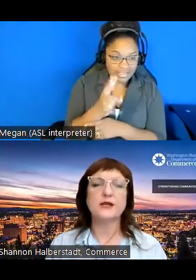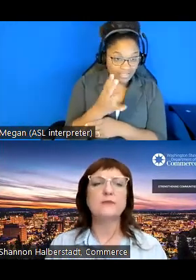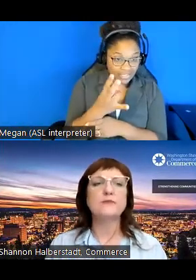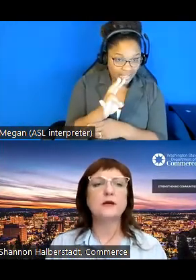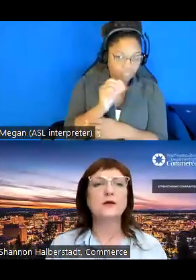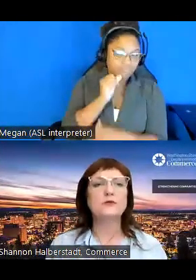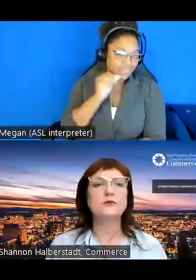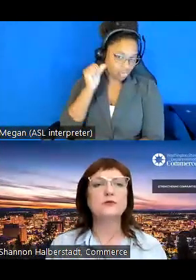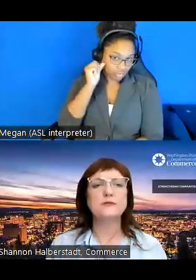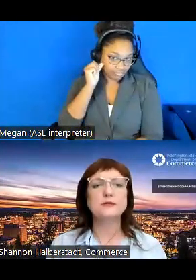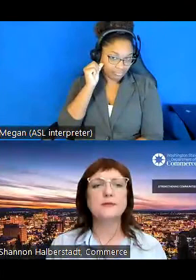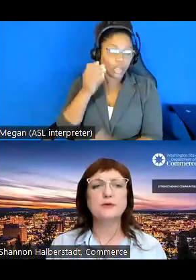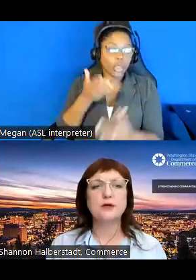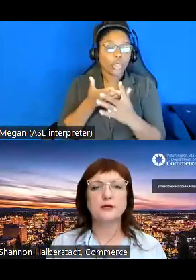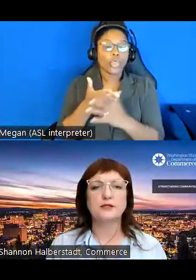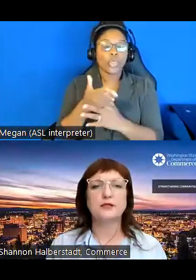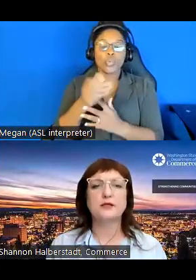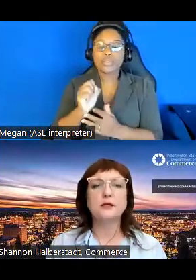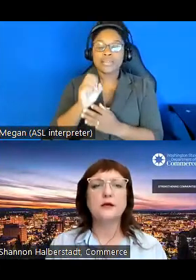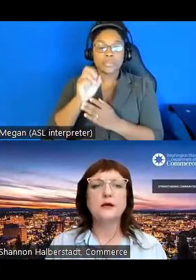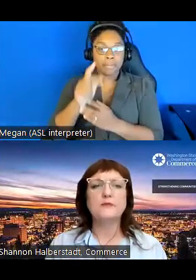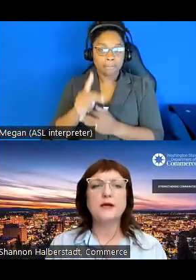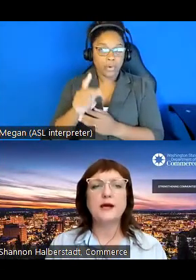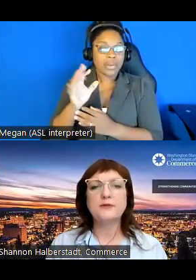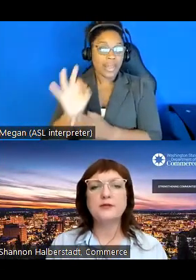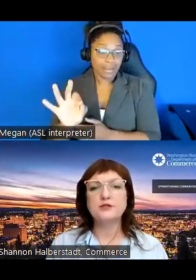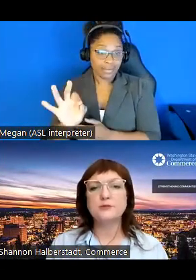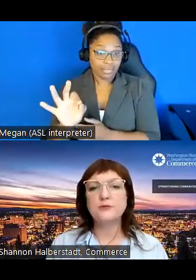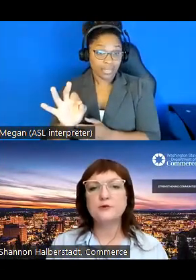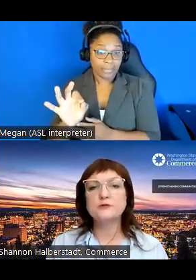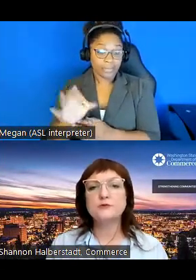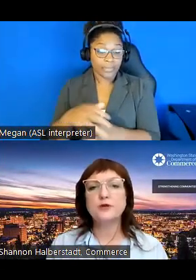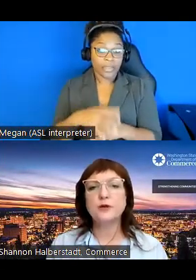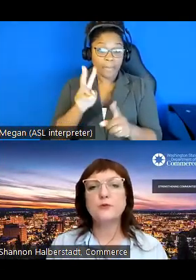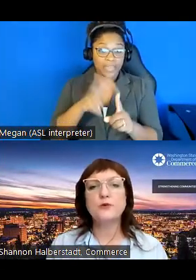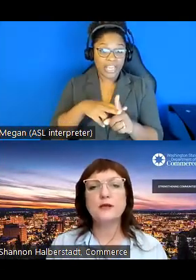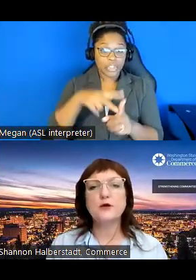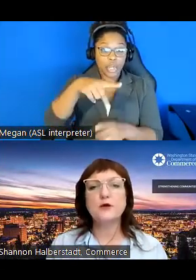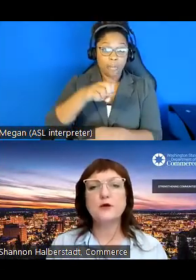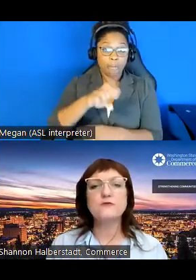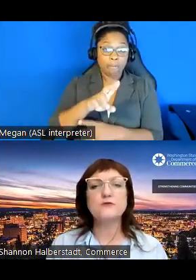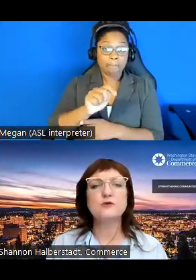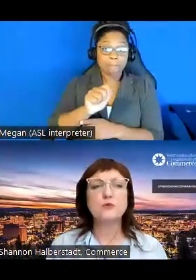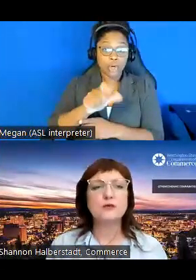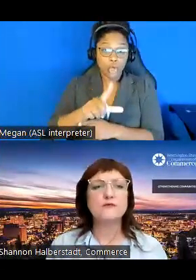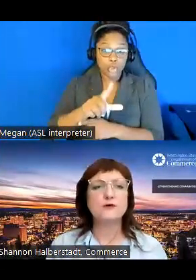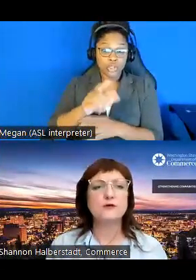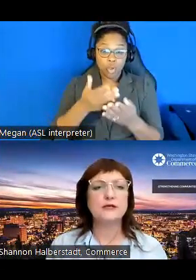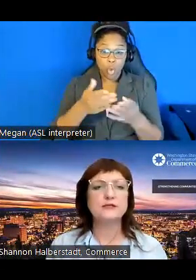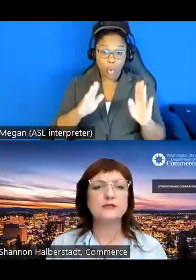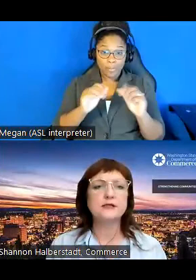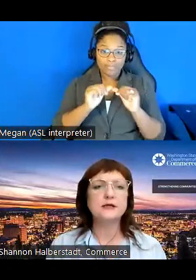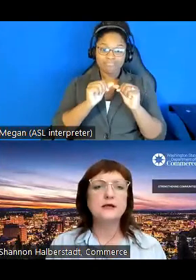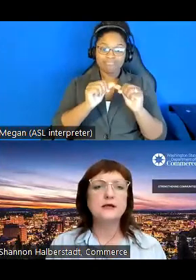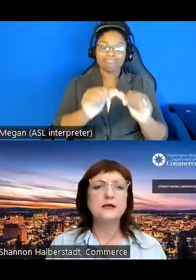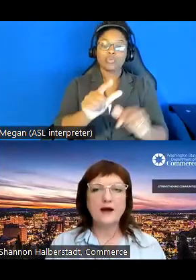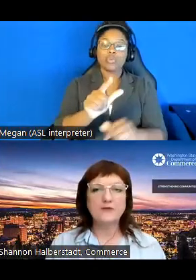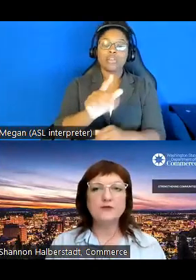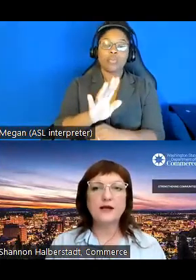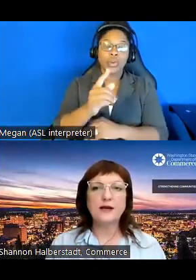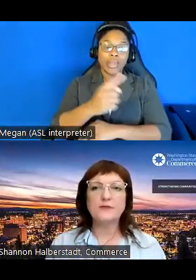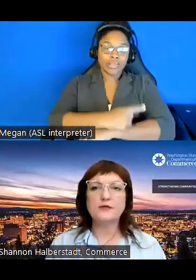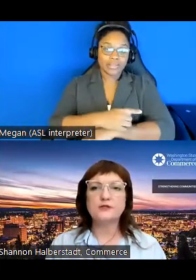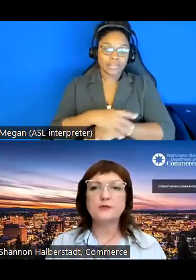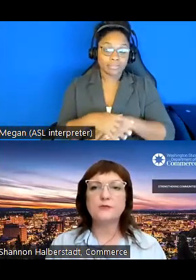보실 수 있습니다. 이제 타임라인 소개해 드리겠습니다. 그 열린 날짜는 어제